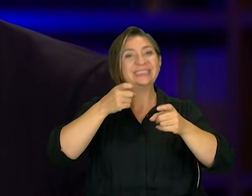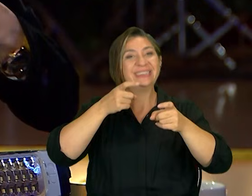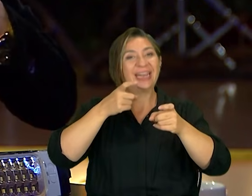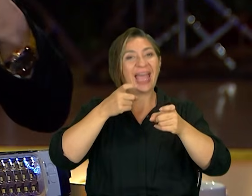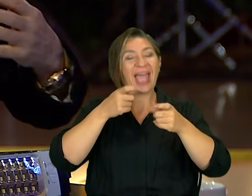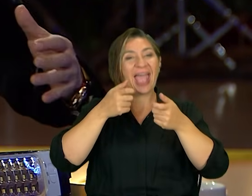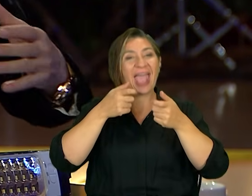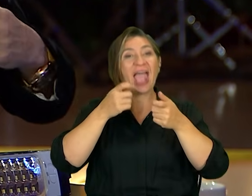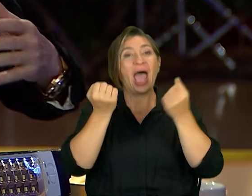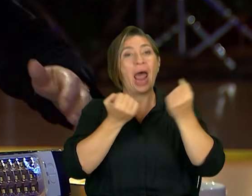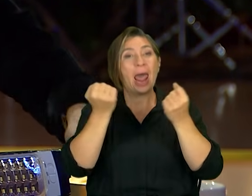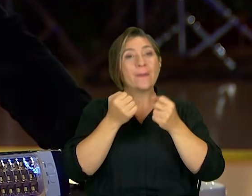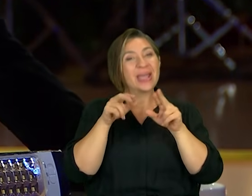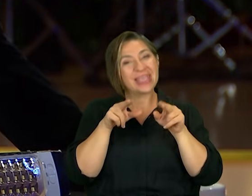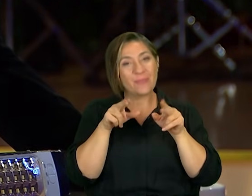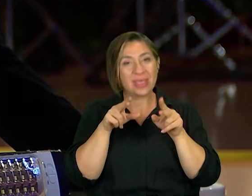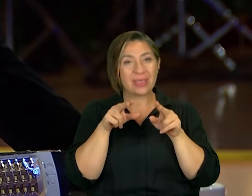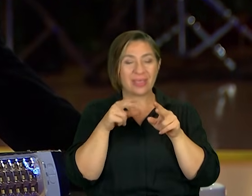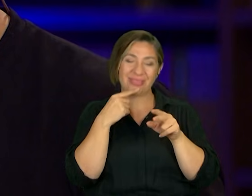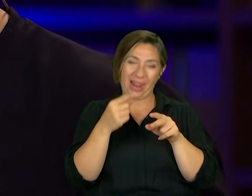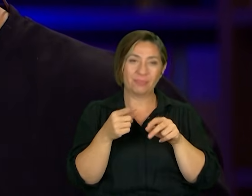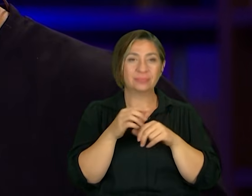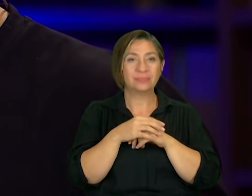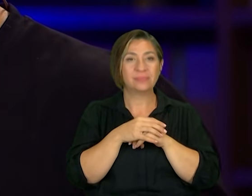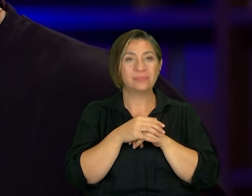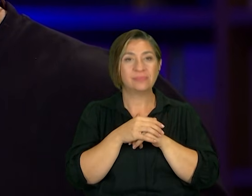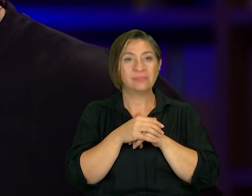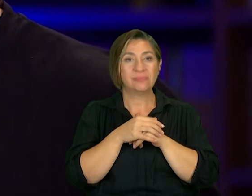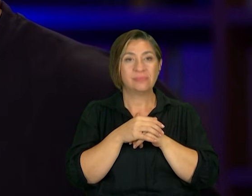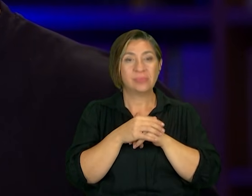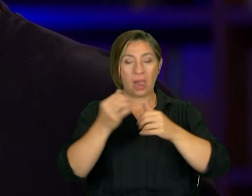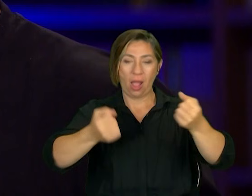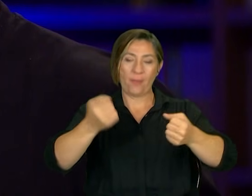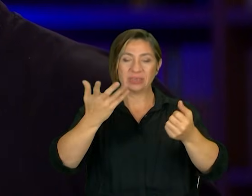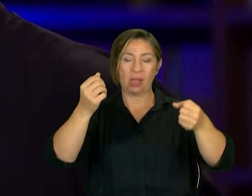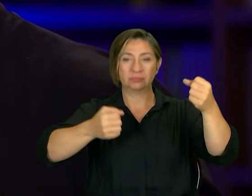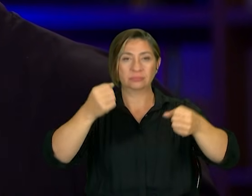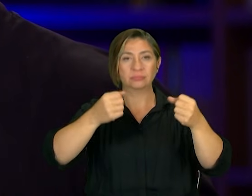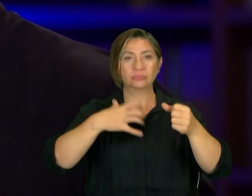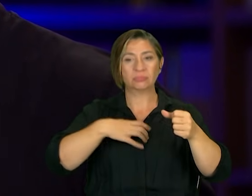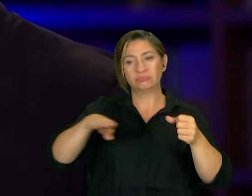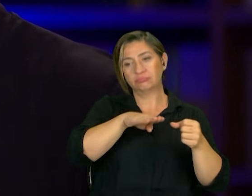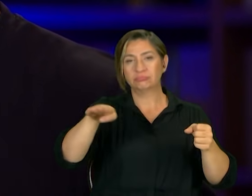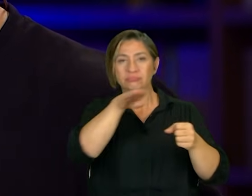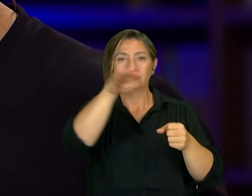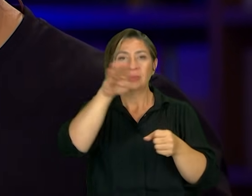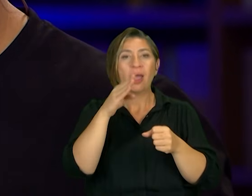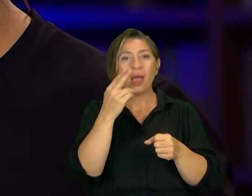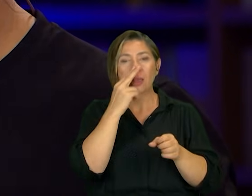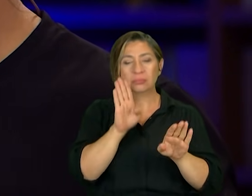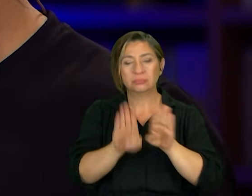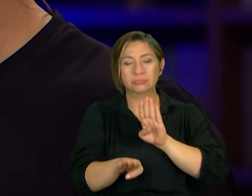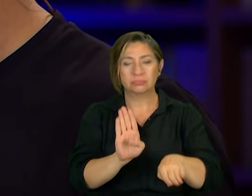gibi aynen, bir şey. Araba aynen. Kullanmak araba, gibi diyelim. Bravo. Çünkü şöyle Okan Bey, araba kullanırken insanlar o kadar refleksleri içselleşiyor ki aynı anda